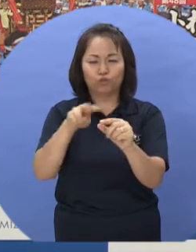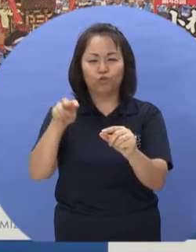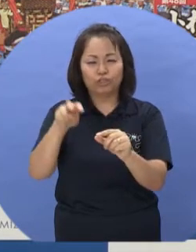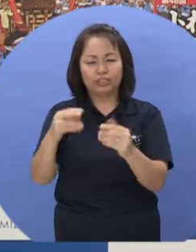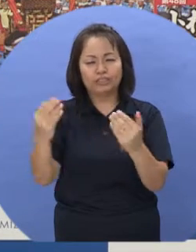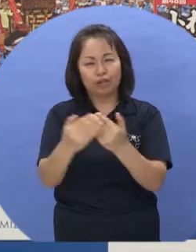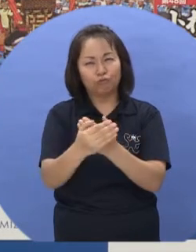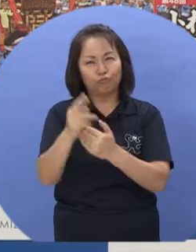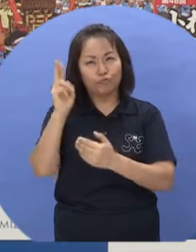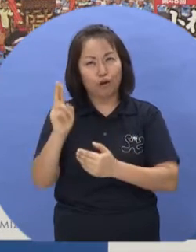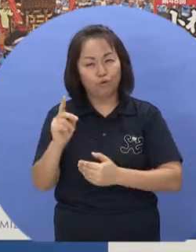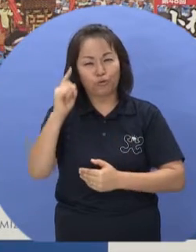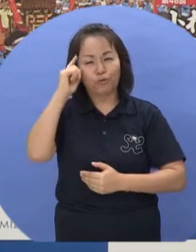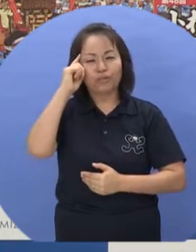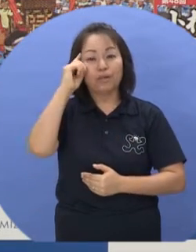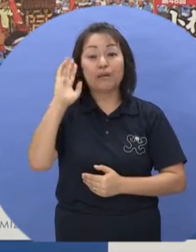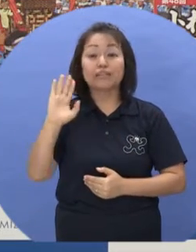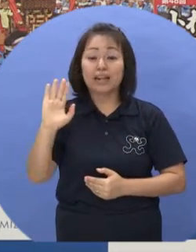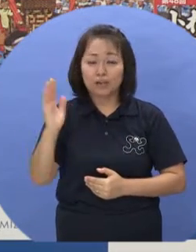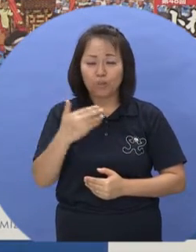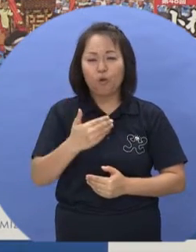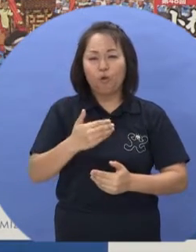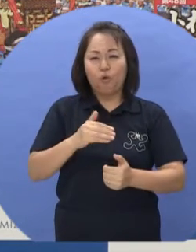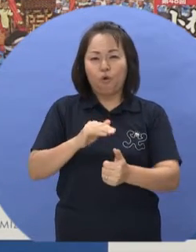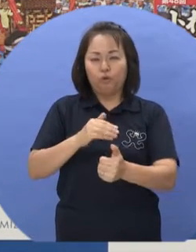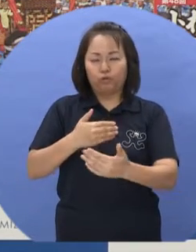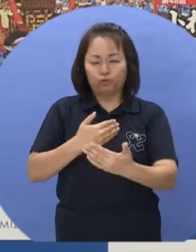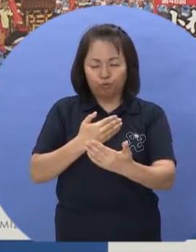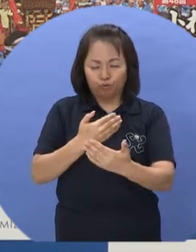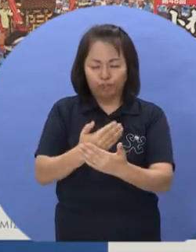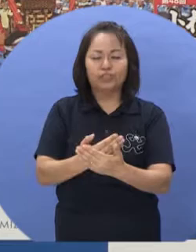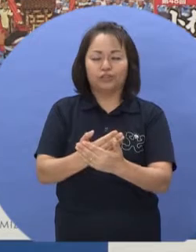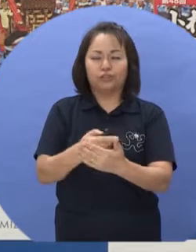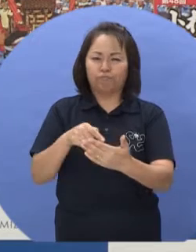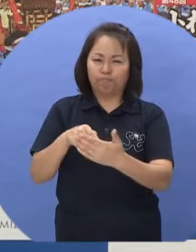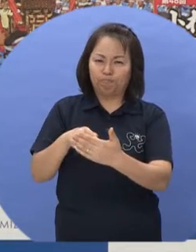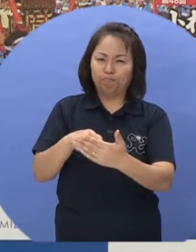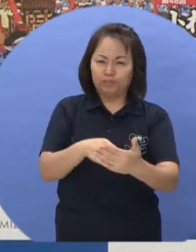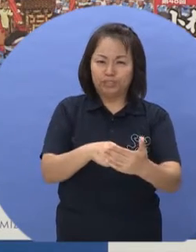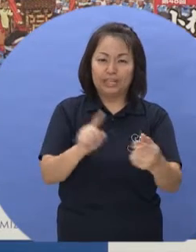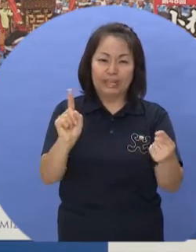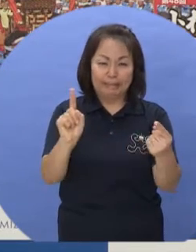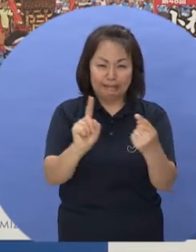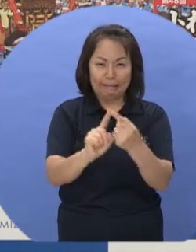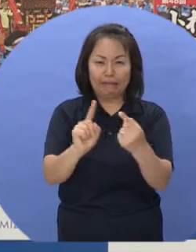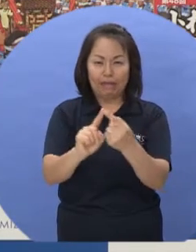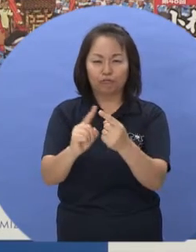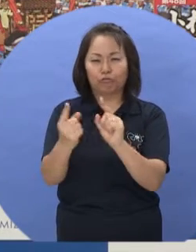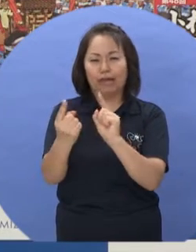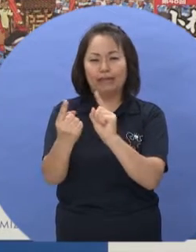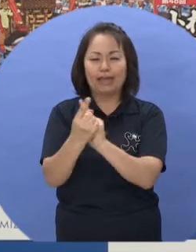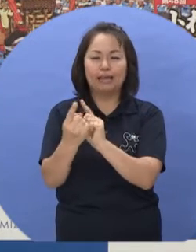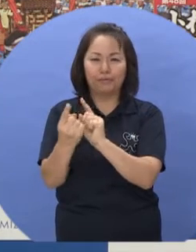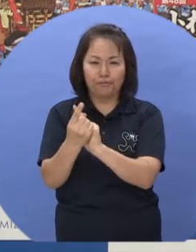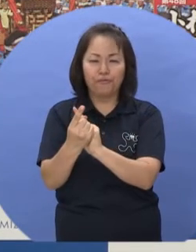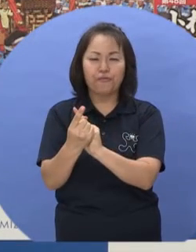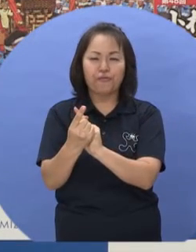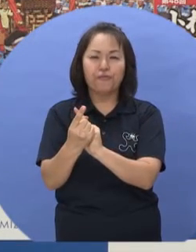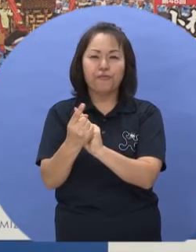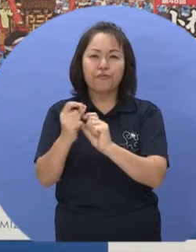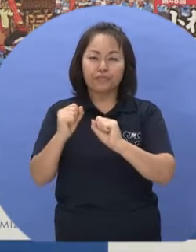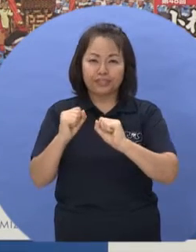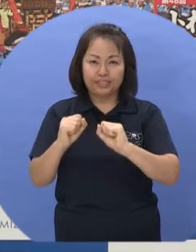ことを充実を図りながらですね、適時的確な対応を行っていくこと